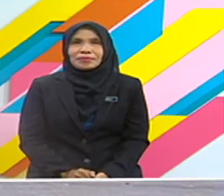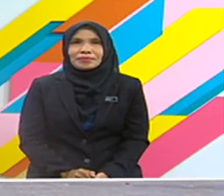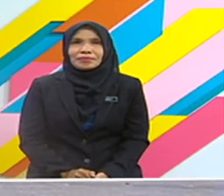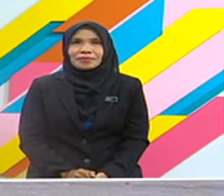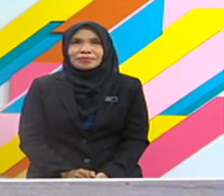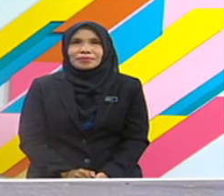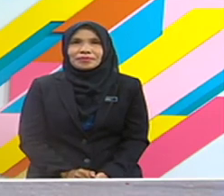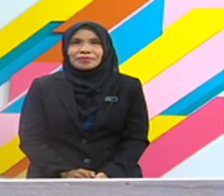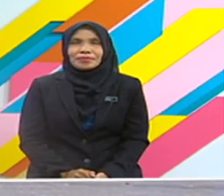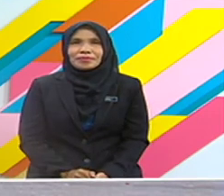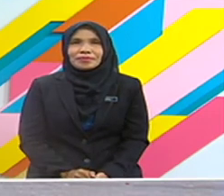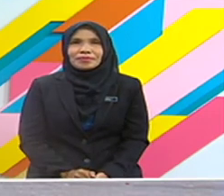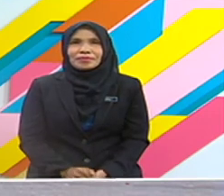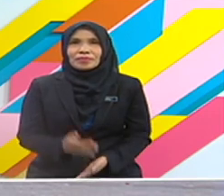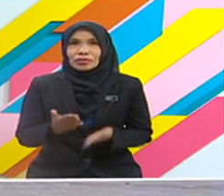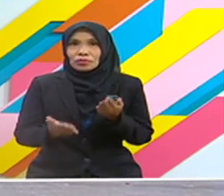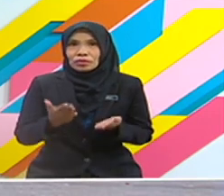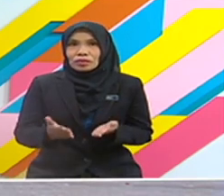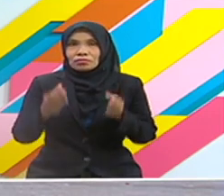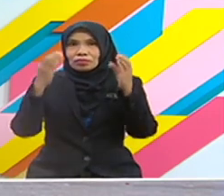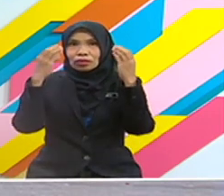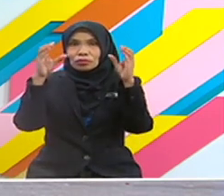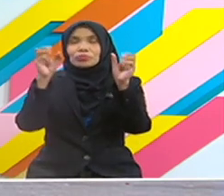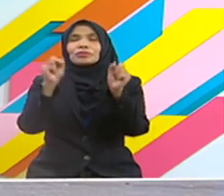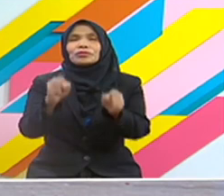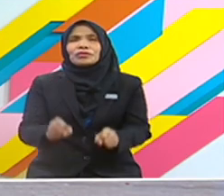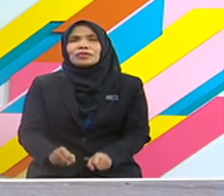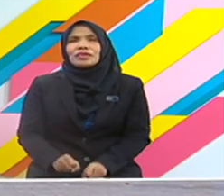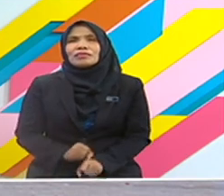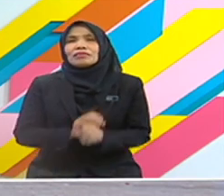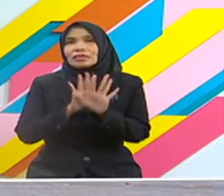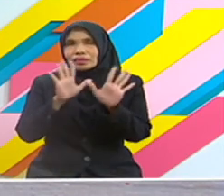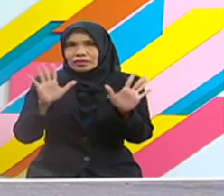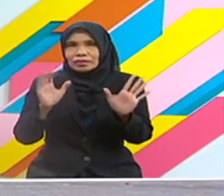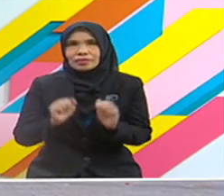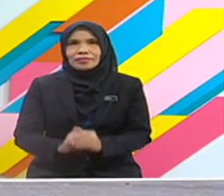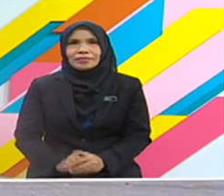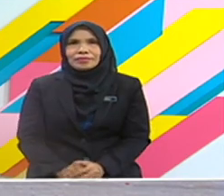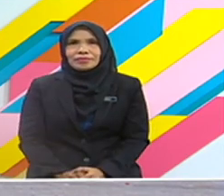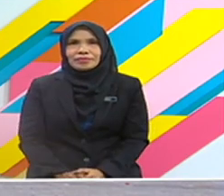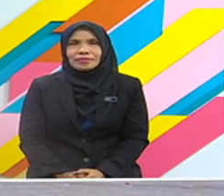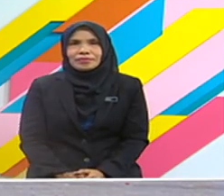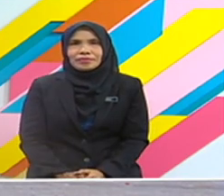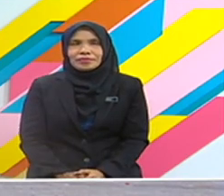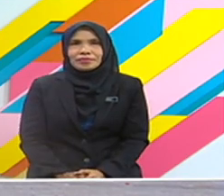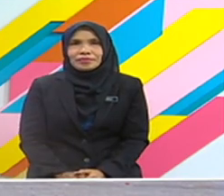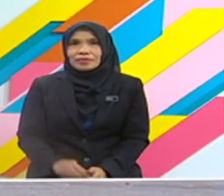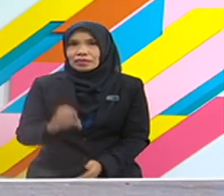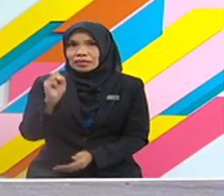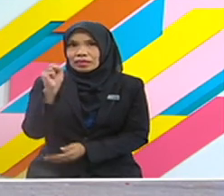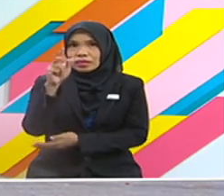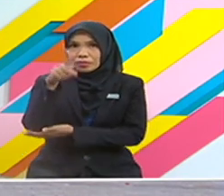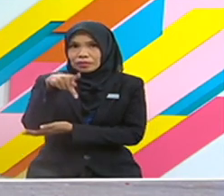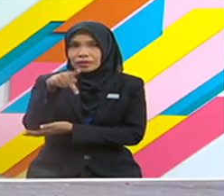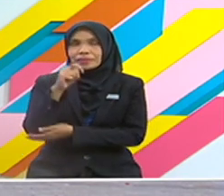dan mungkin Cikgu Syaira juga boleh terangkan dari segi standard pembelajaran kita untuk hari ini. Okey, hari